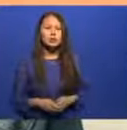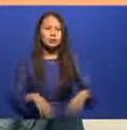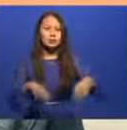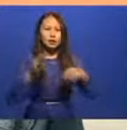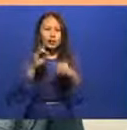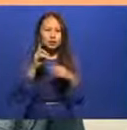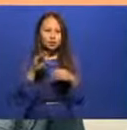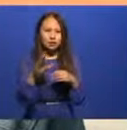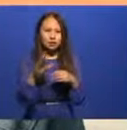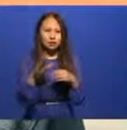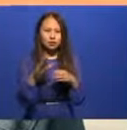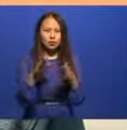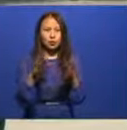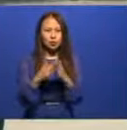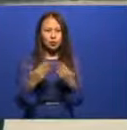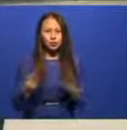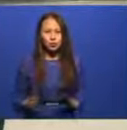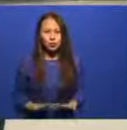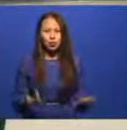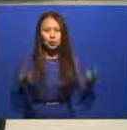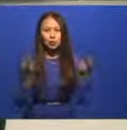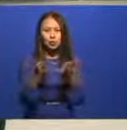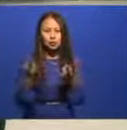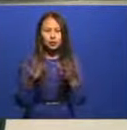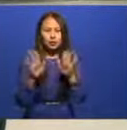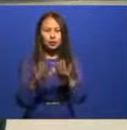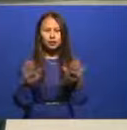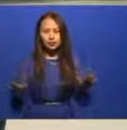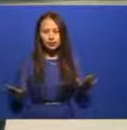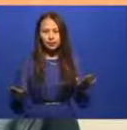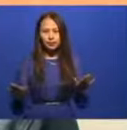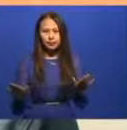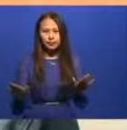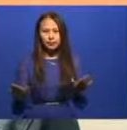басқа үй тұрмысына керекті кілемдер салынуда.